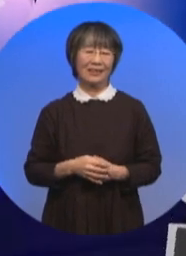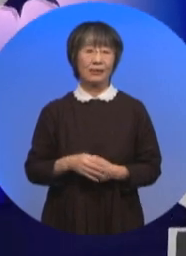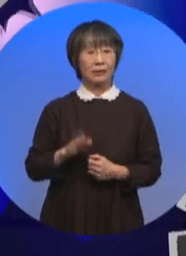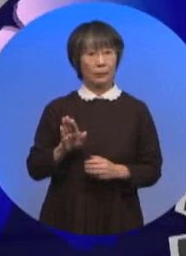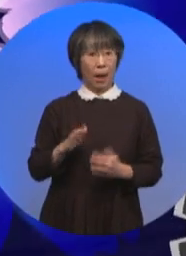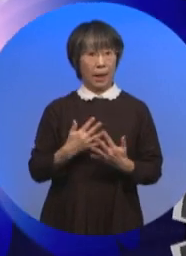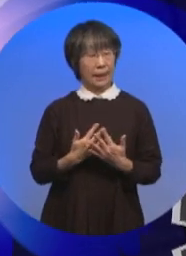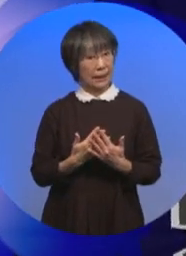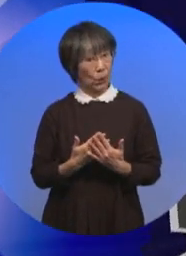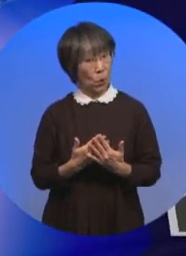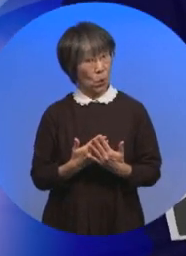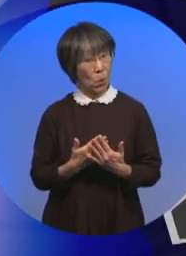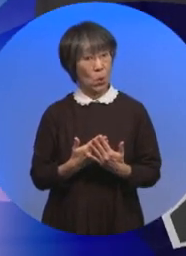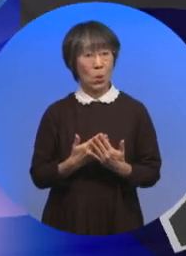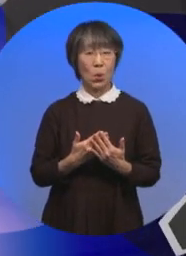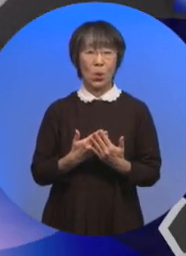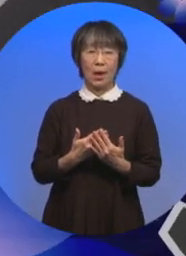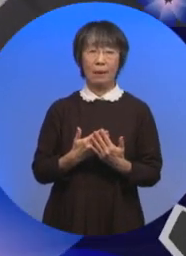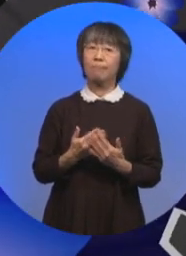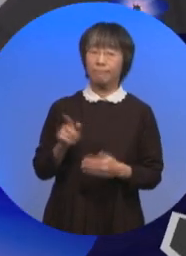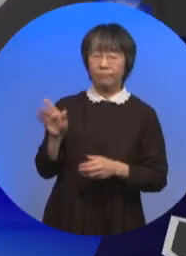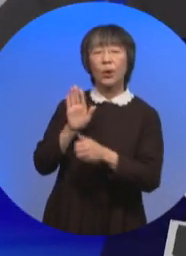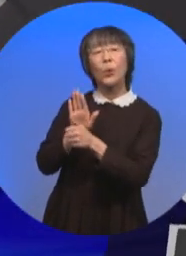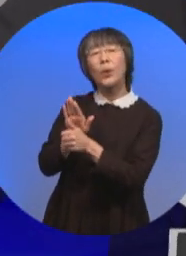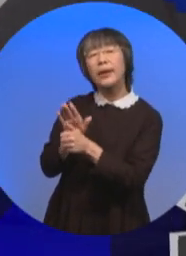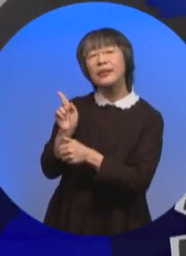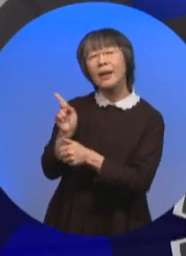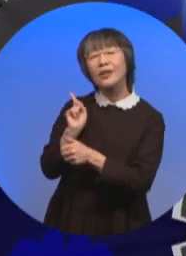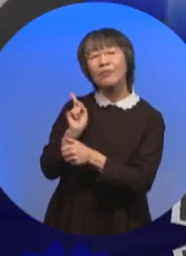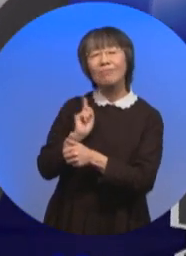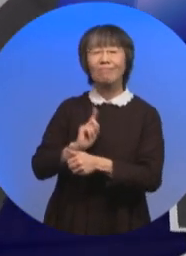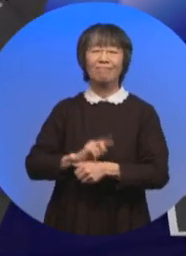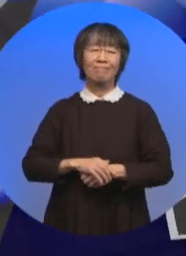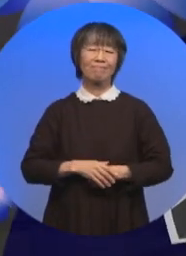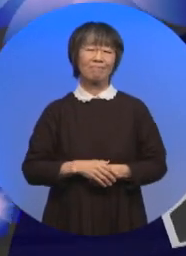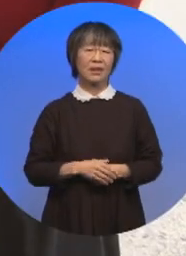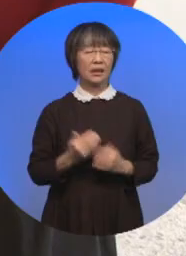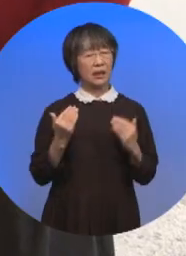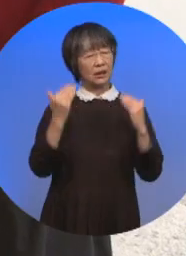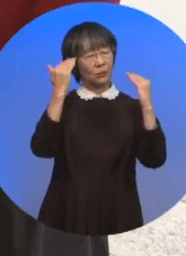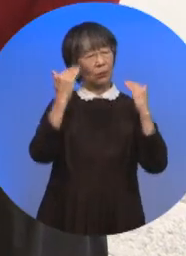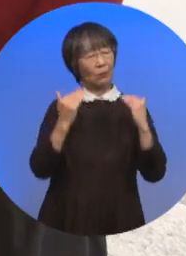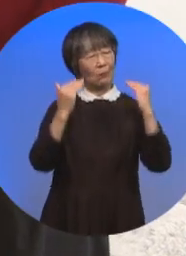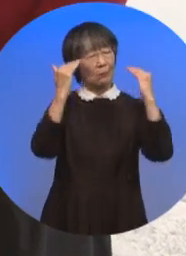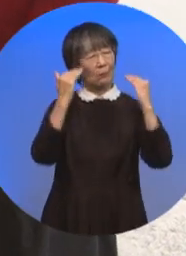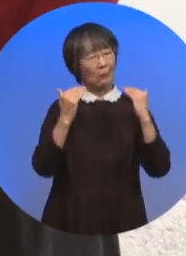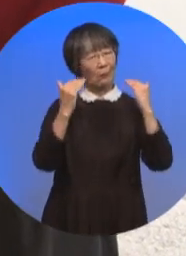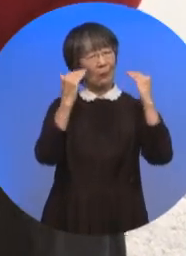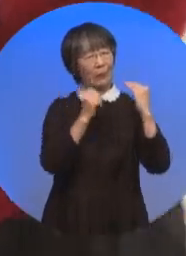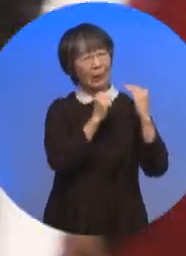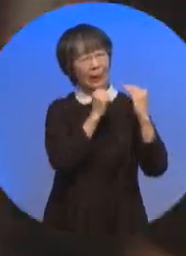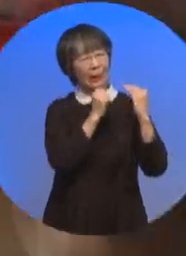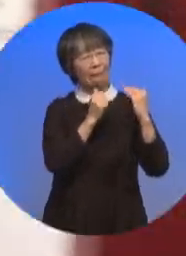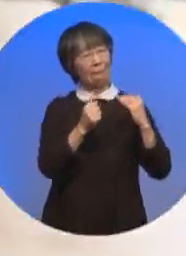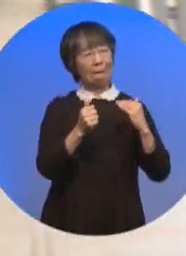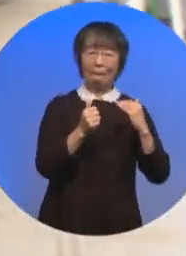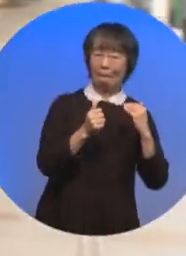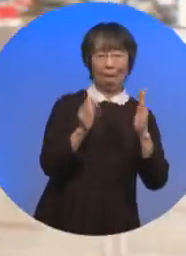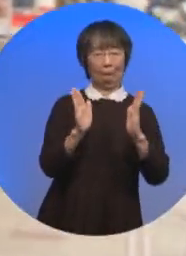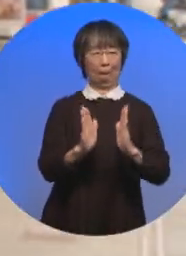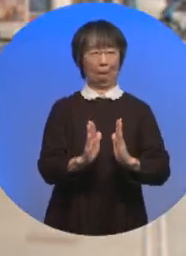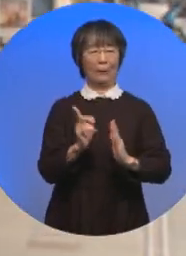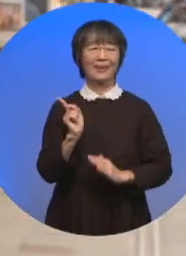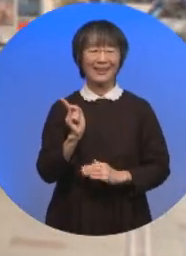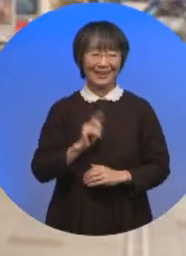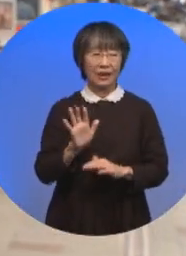。でもダルビッシュはないわ、身長足らんし顔似てへんし、やっぱないわ。 え、なんか吹田関係あるんですか。 吹田出身